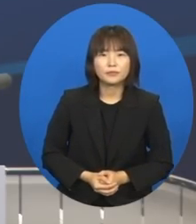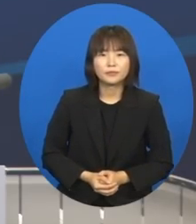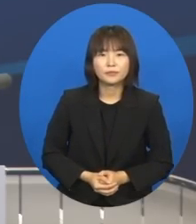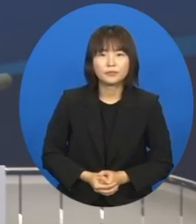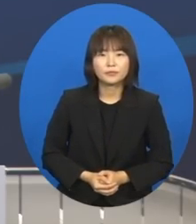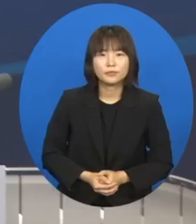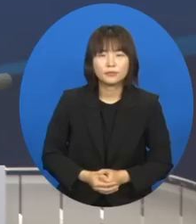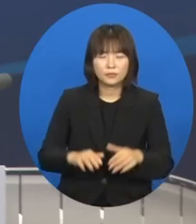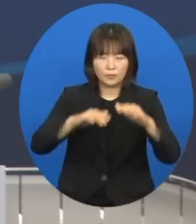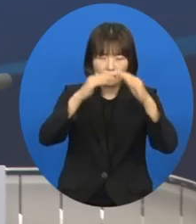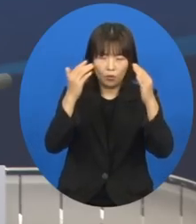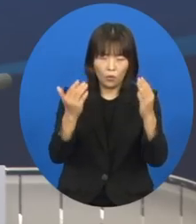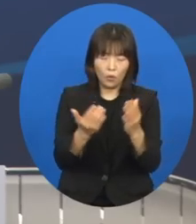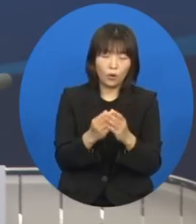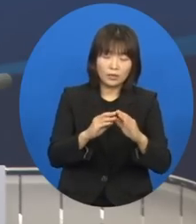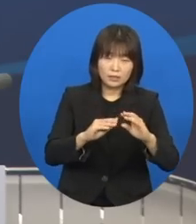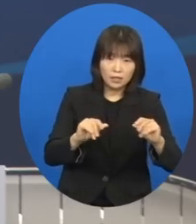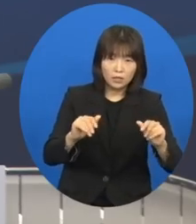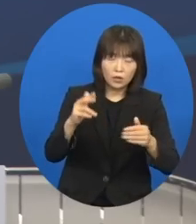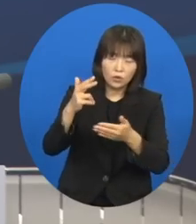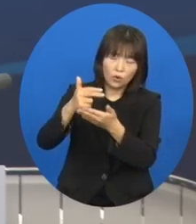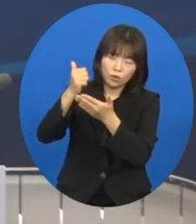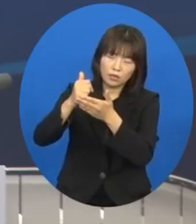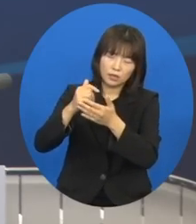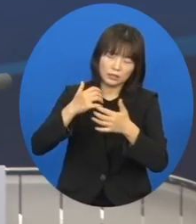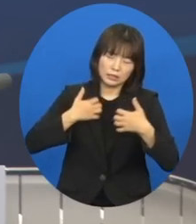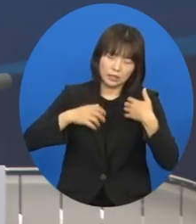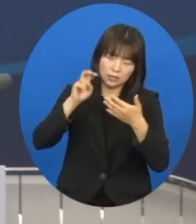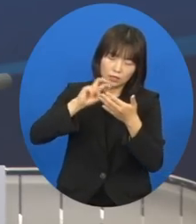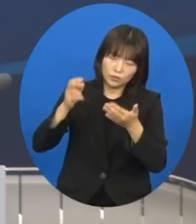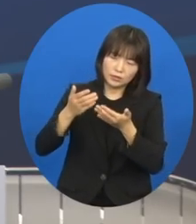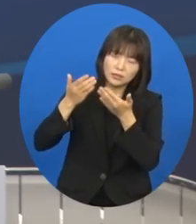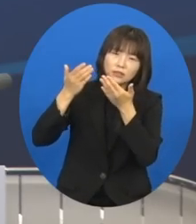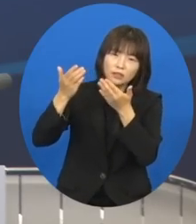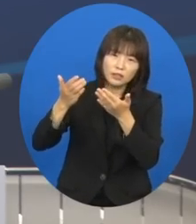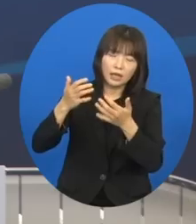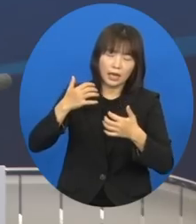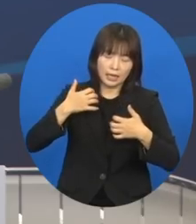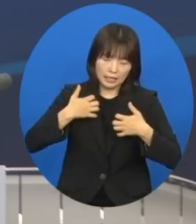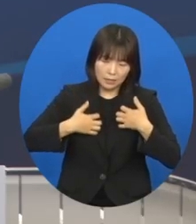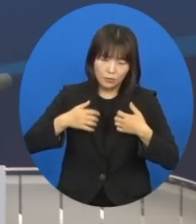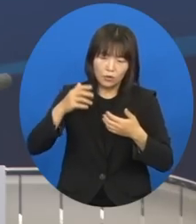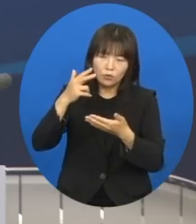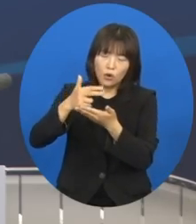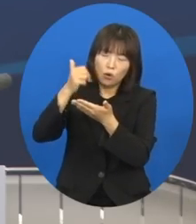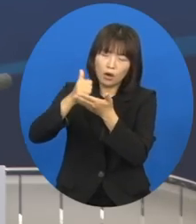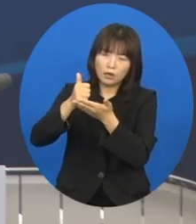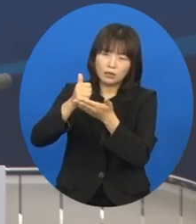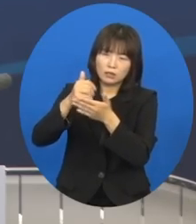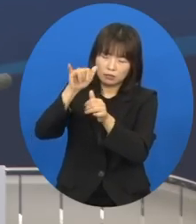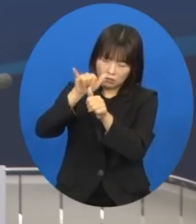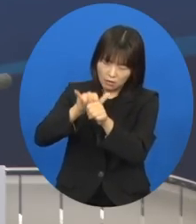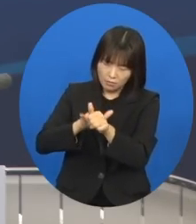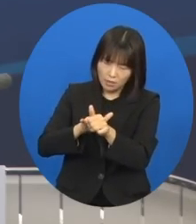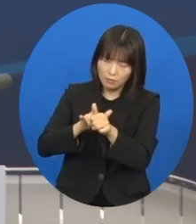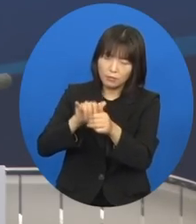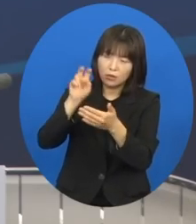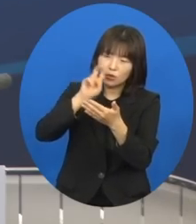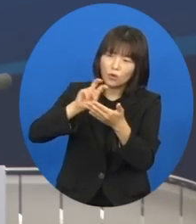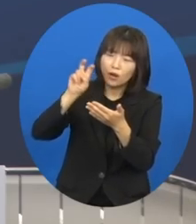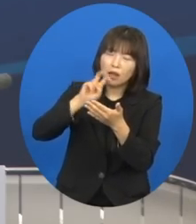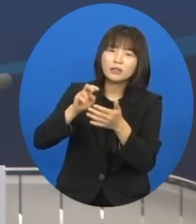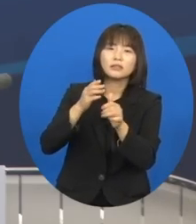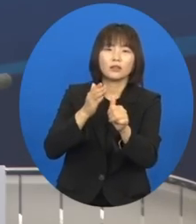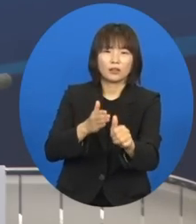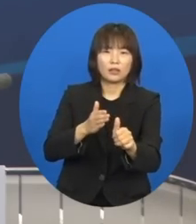온 땅이여 여호와께 즐거운 찬송을 부를지어다. 기쁨으로 여호와를 섬기며 노래하면서 그의 앞에 나아갈지어다.